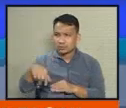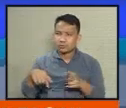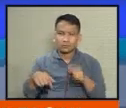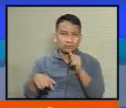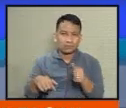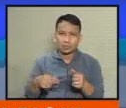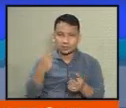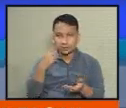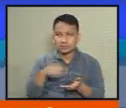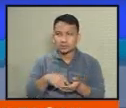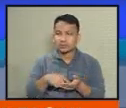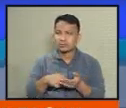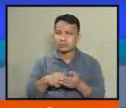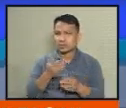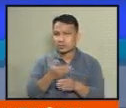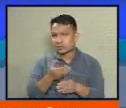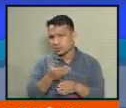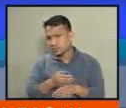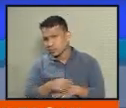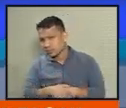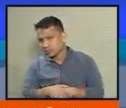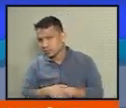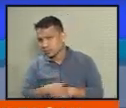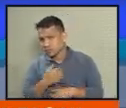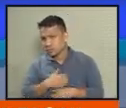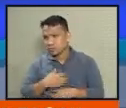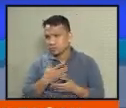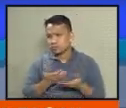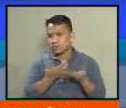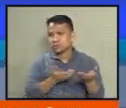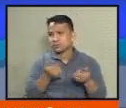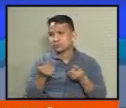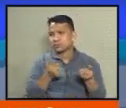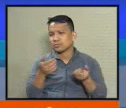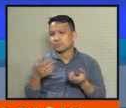mga hindi rehistradong sasakyan. Kakasuhan din ng